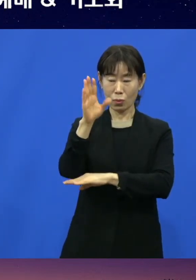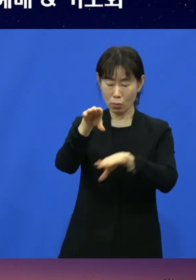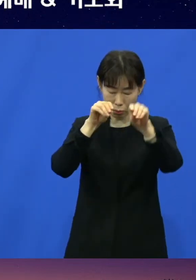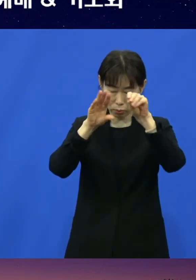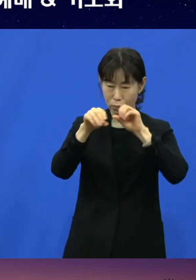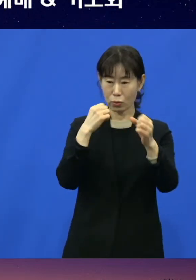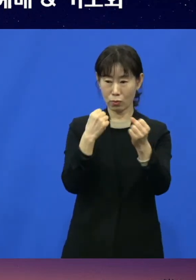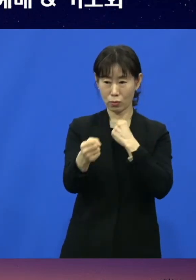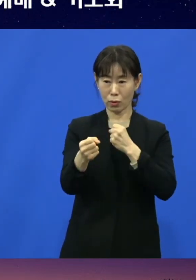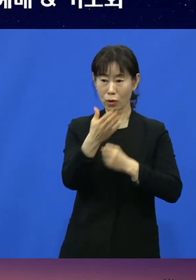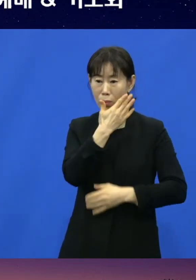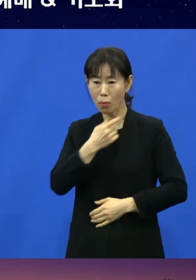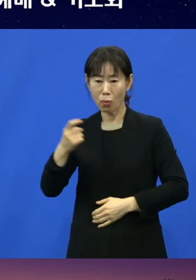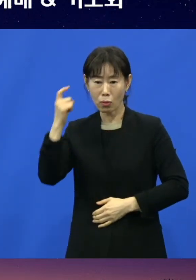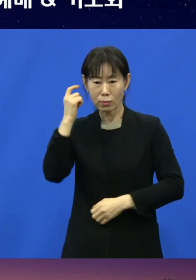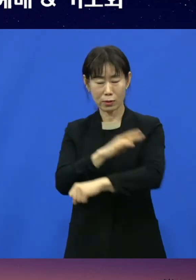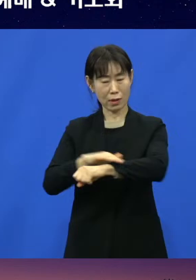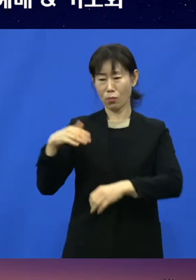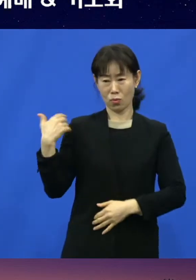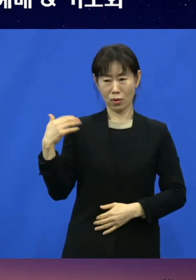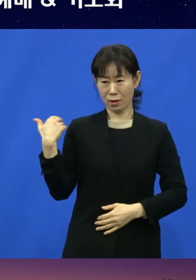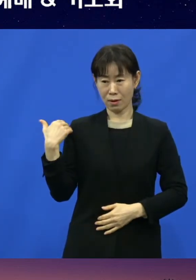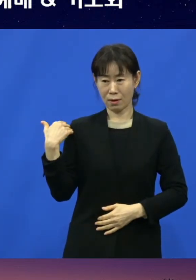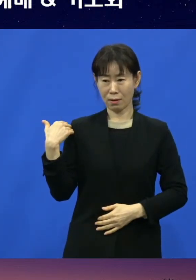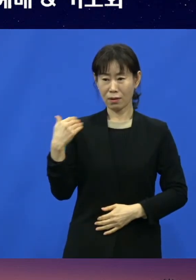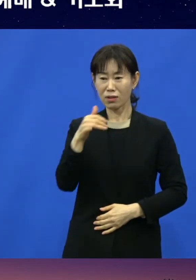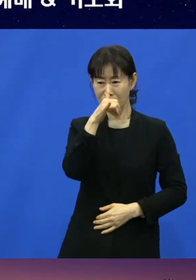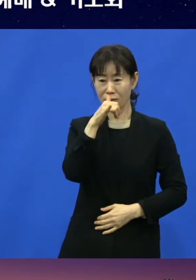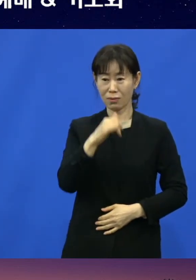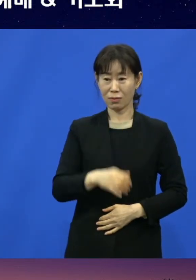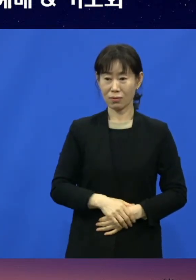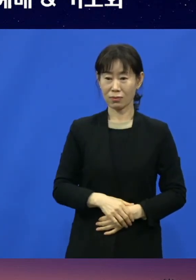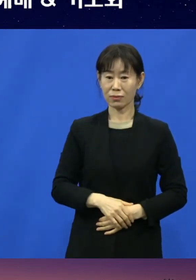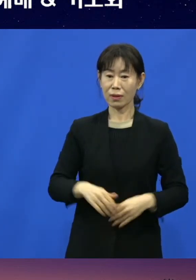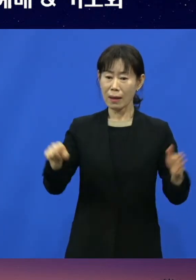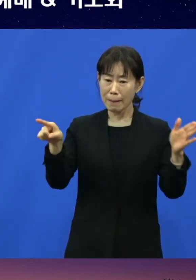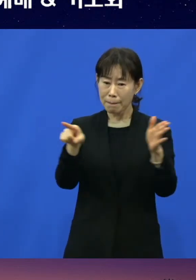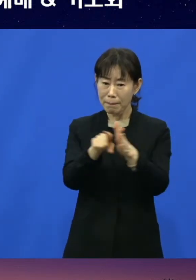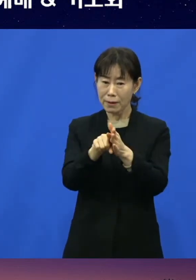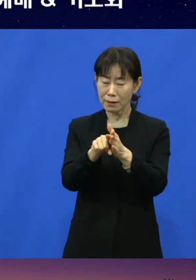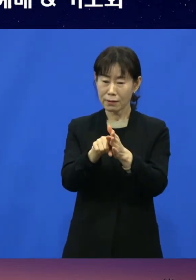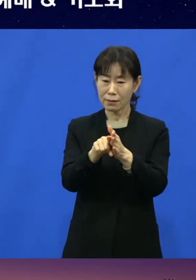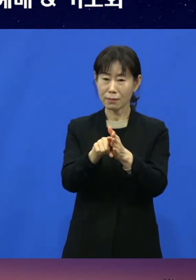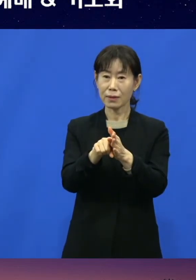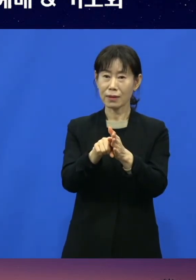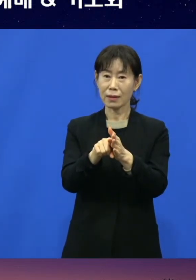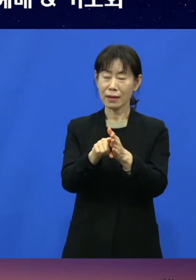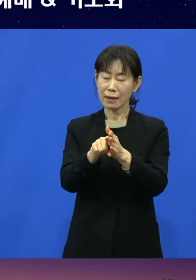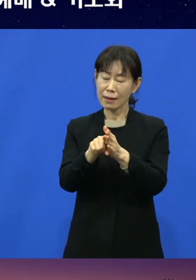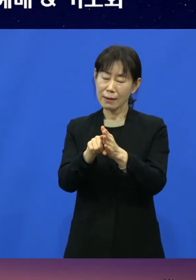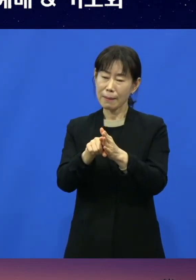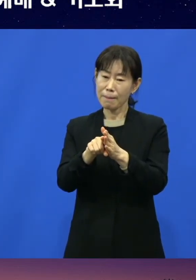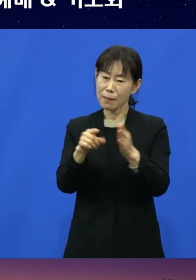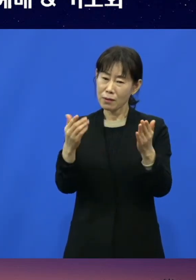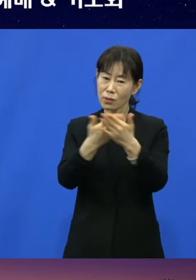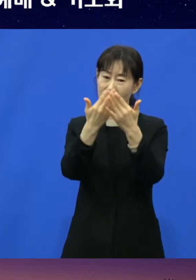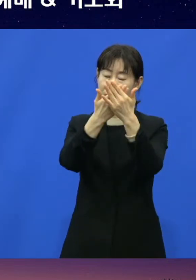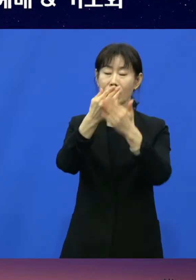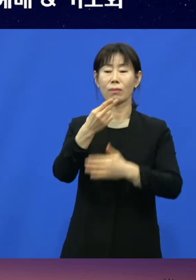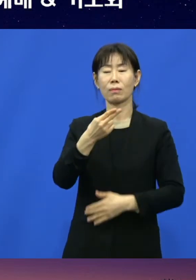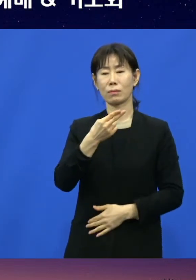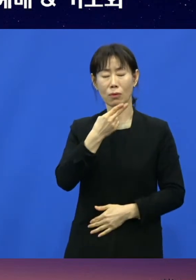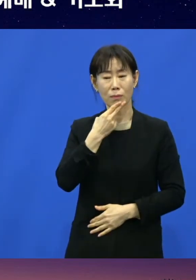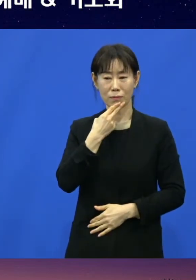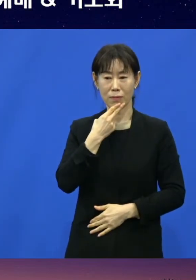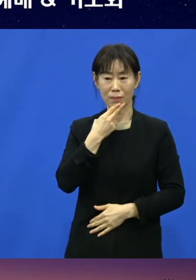복음의 비밀에 눈이 열려 있지 않은 거죠. 그 신앙이 늘 답보 상태에 있는 거예요. 이게 발견의